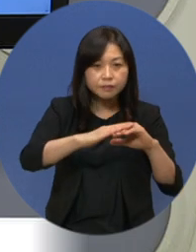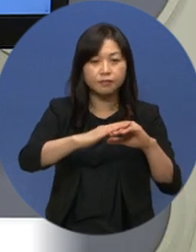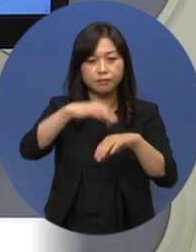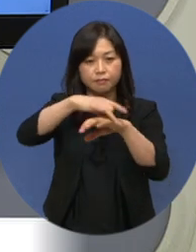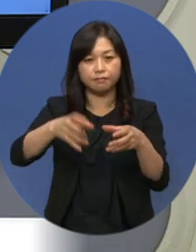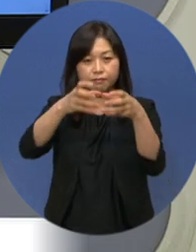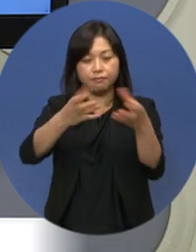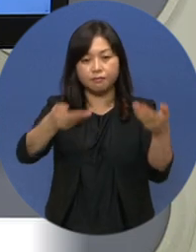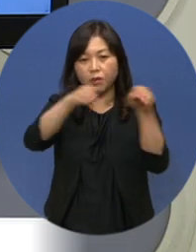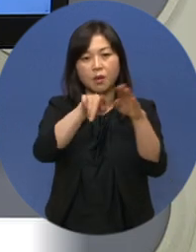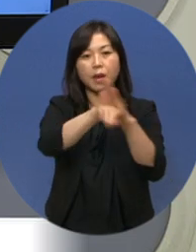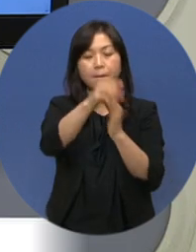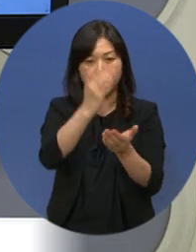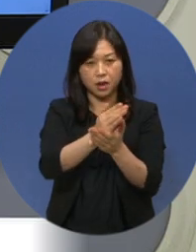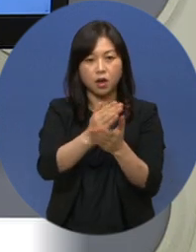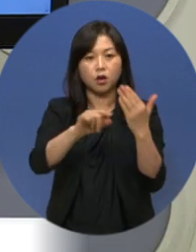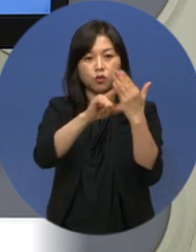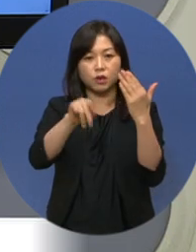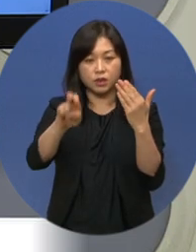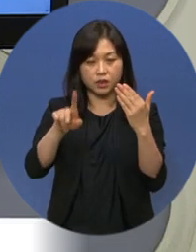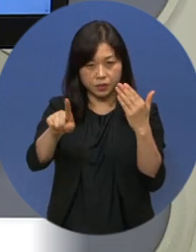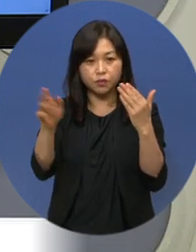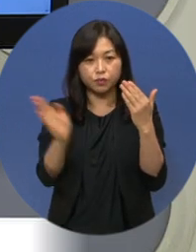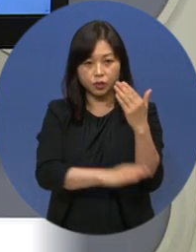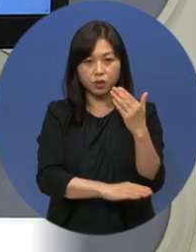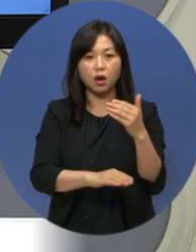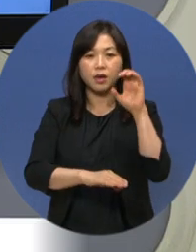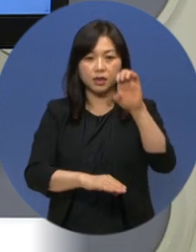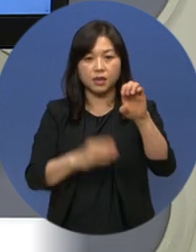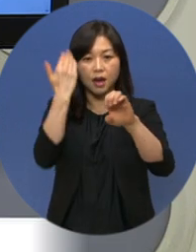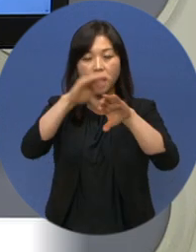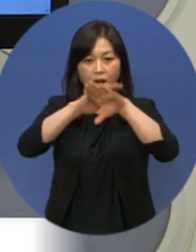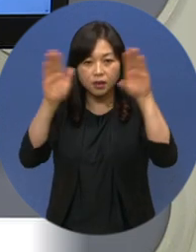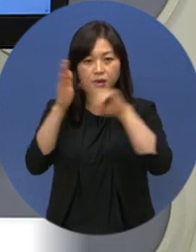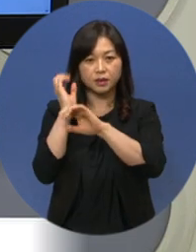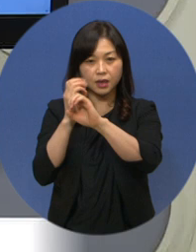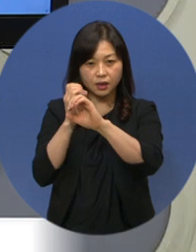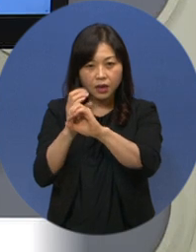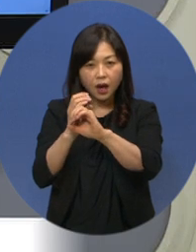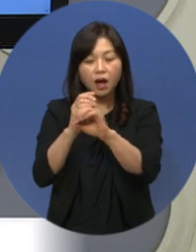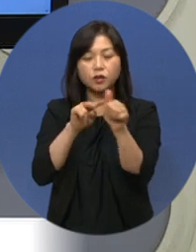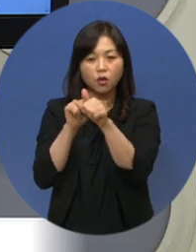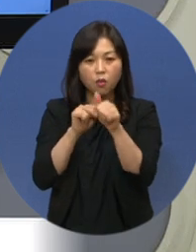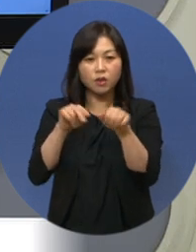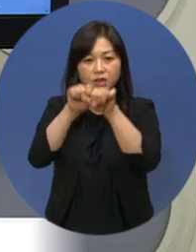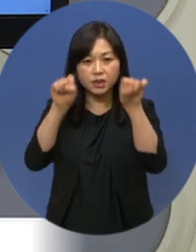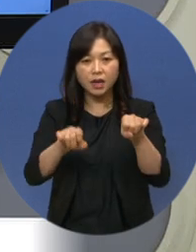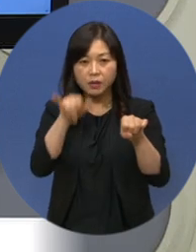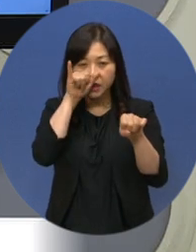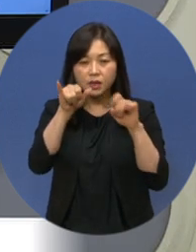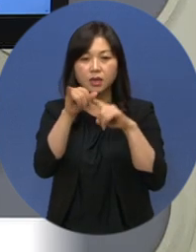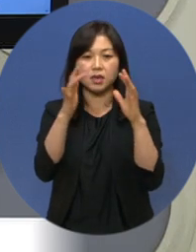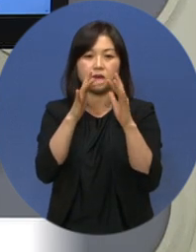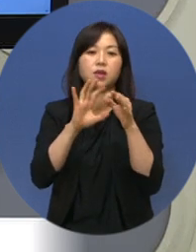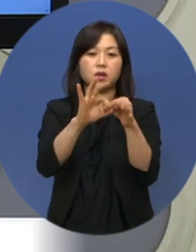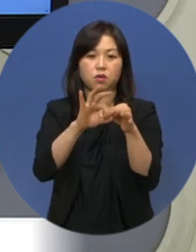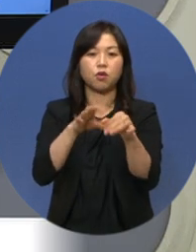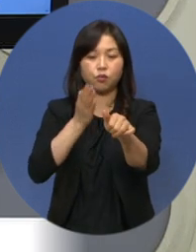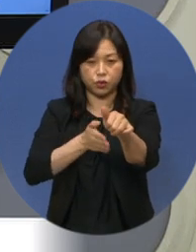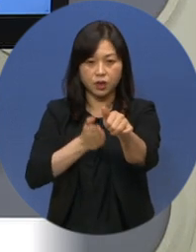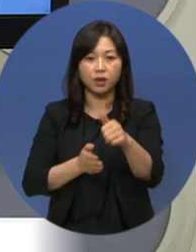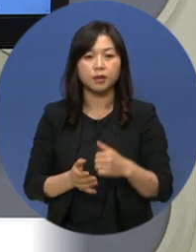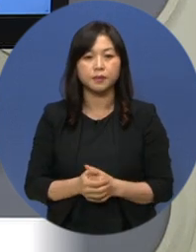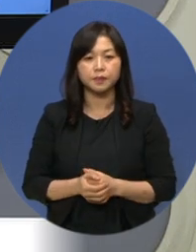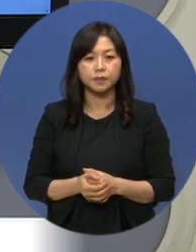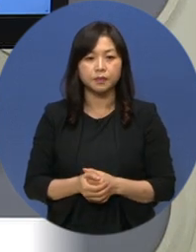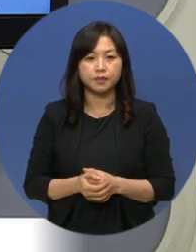오는 21일부터 이 하늘 장사정보 시스템에서 제공하는 온라인 성묘 서비스를 이용할 것을 권고